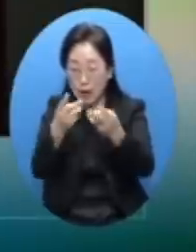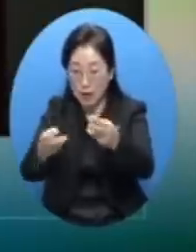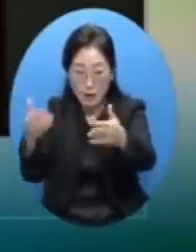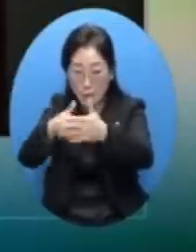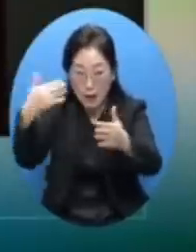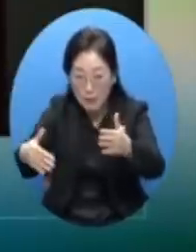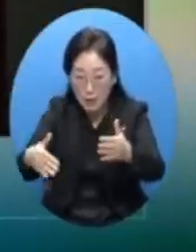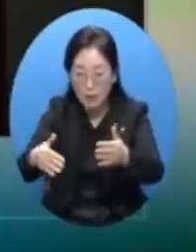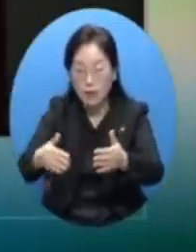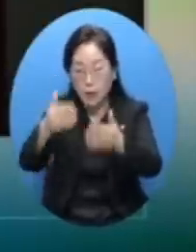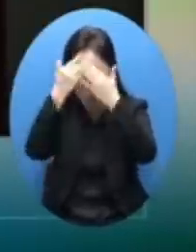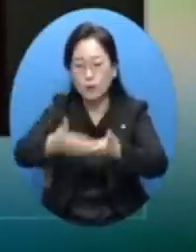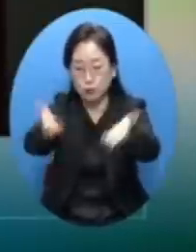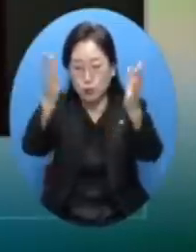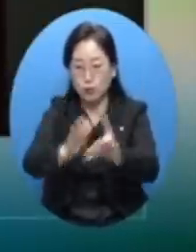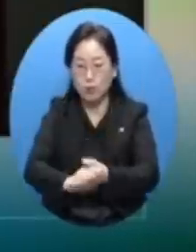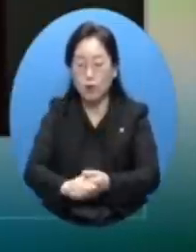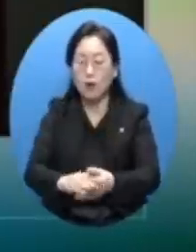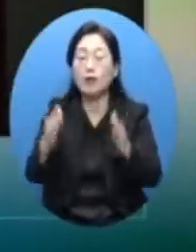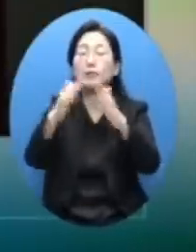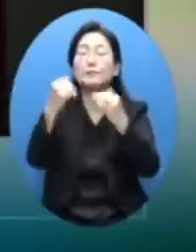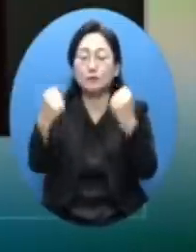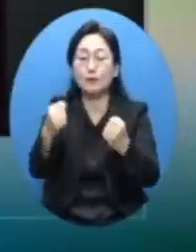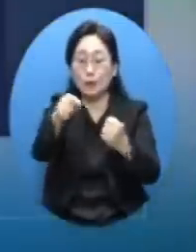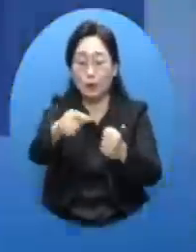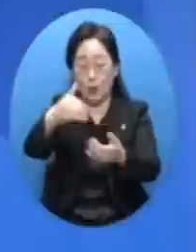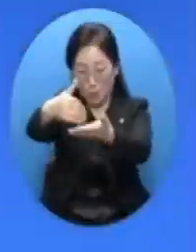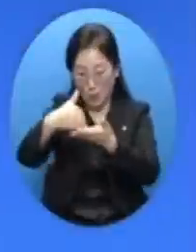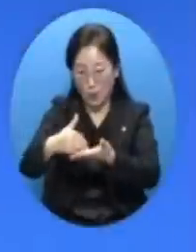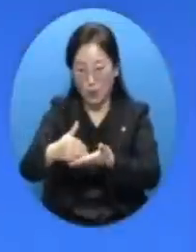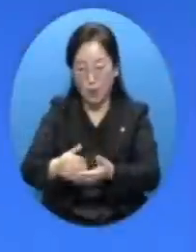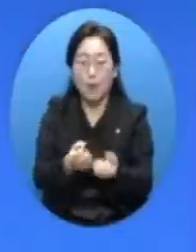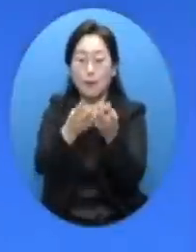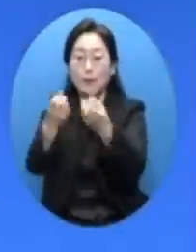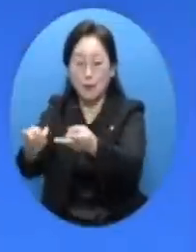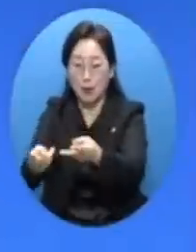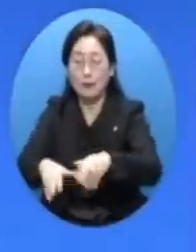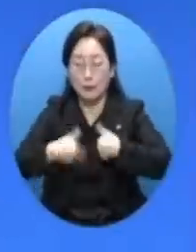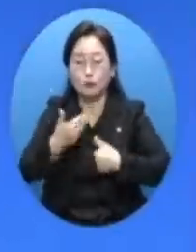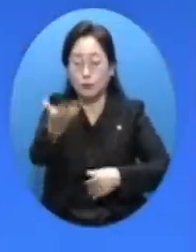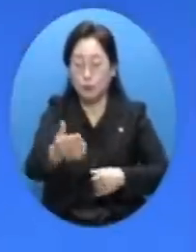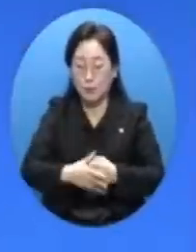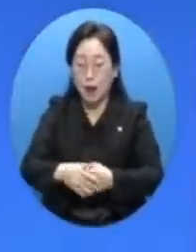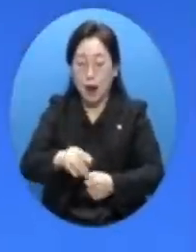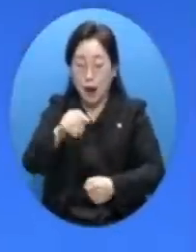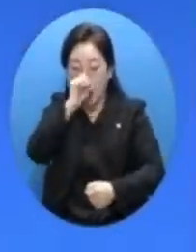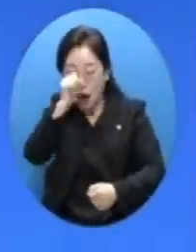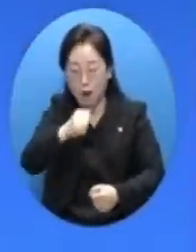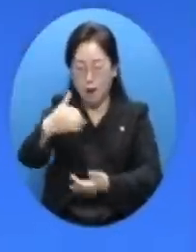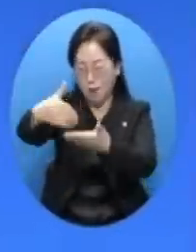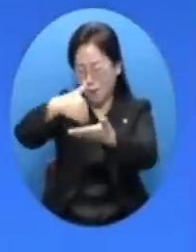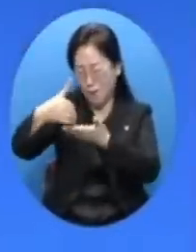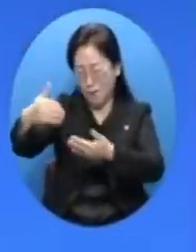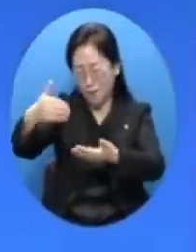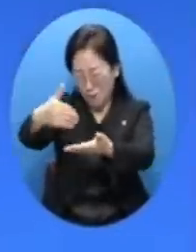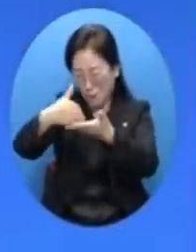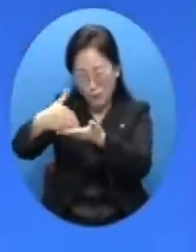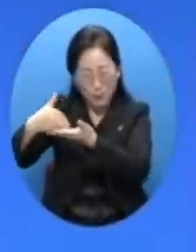집에 앉아갖고 식당에 가지 않아도 따뜻한 피자를 받아 먹게 되니까 너도 나도 피자를 갖다 주문해갖고